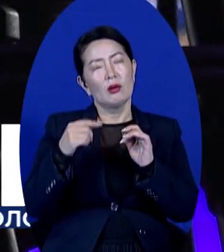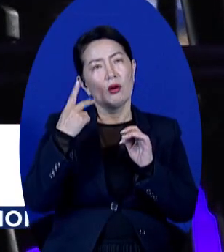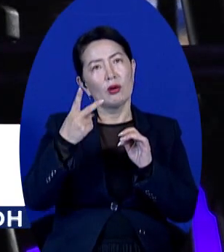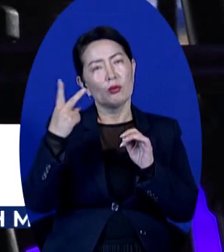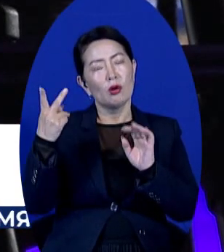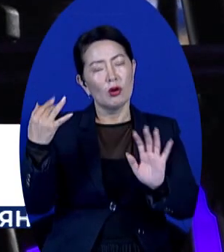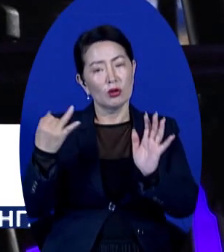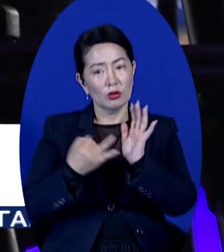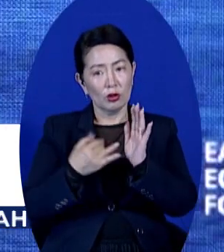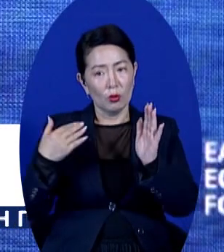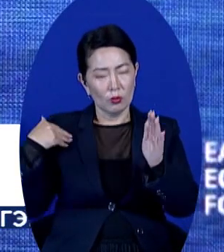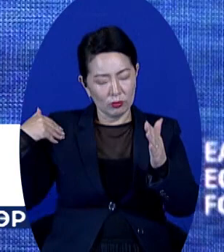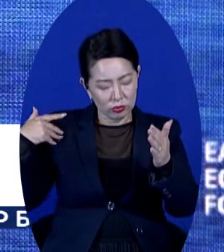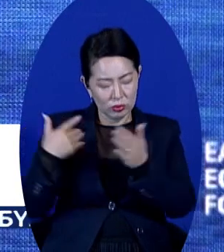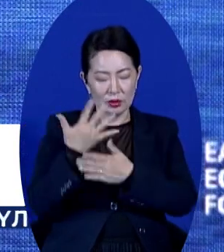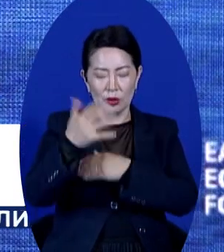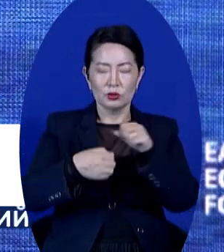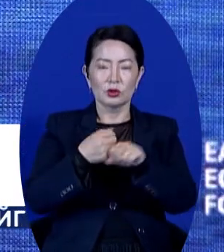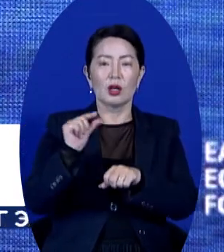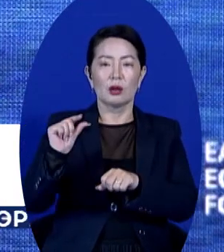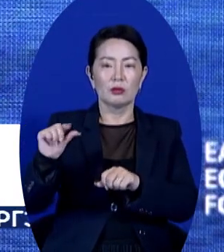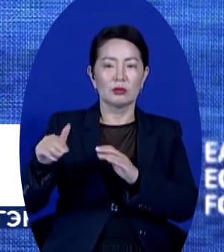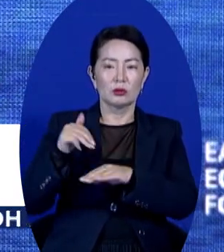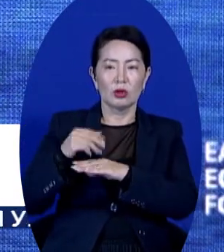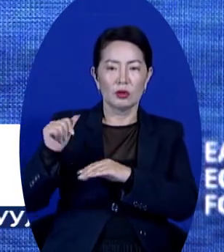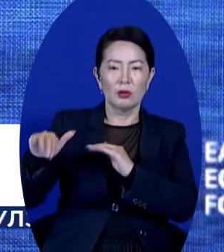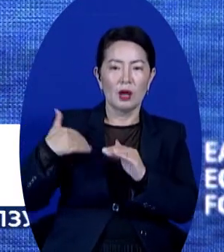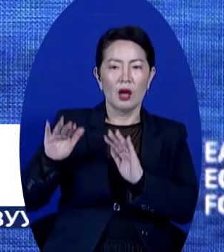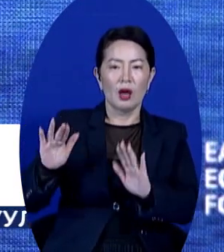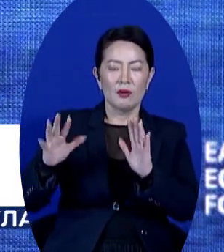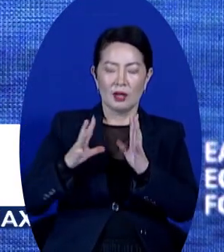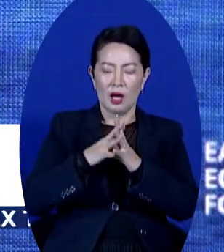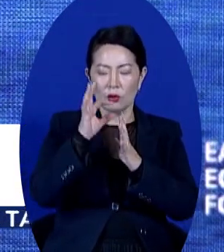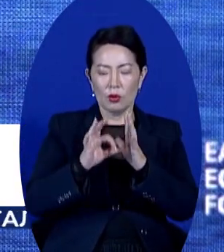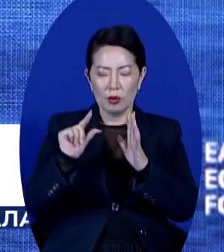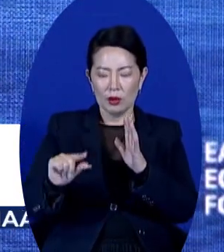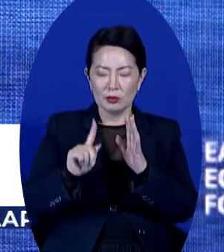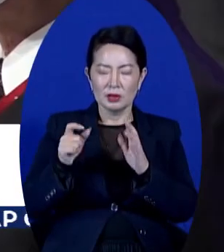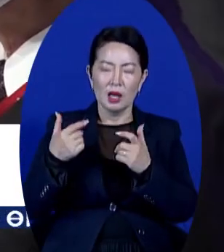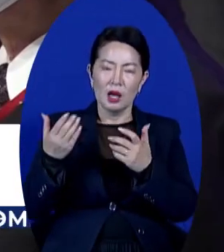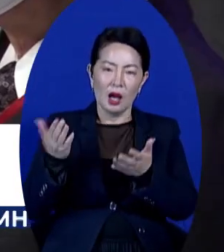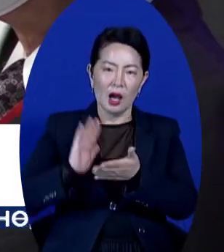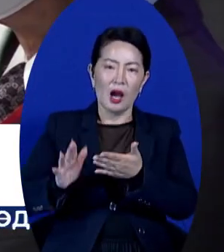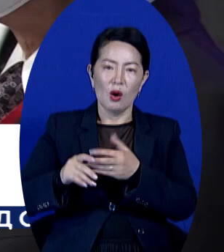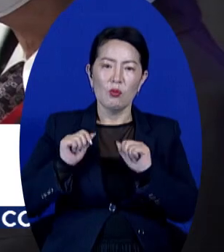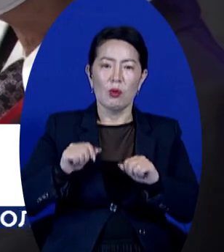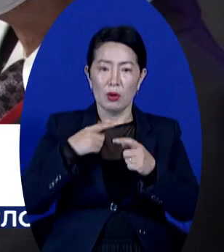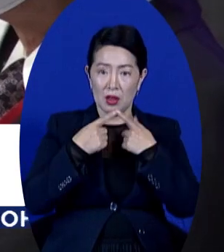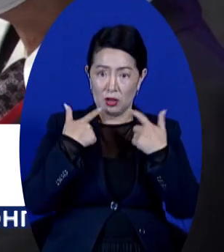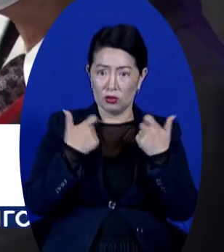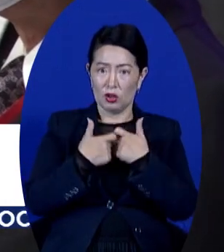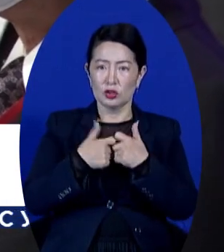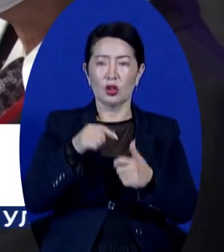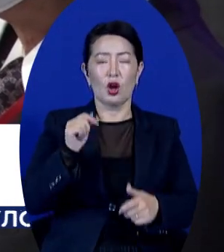он хүртэл буюу ойрын 5 жилдээ тогтвортой үнээр дизель төршийг 10% хөнгөлөлттэй үнээр ер тусдаа судалдаа авахар тохиролцлоо. Үндсэндээ энэ удаагийн ерөнхий